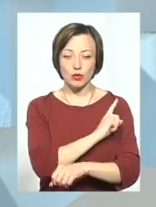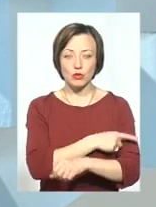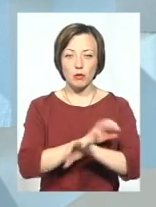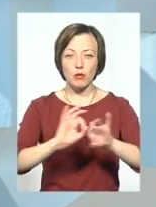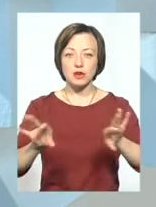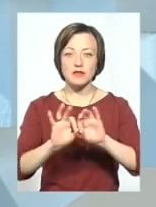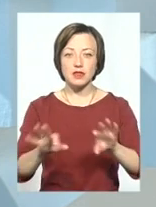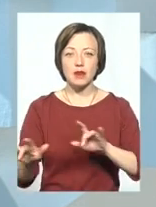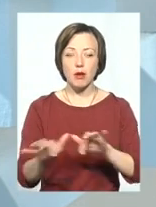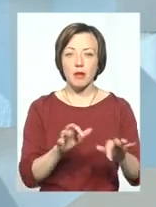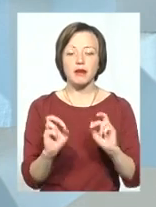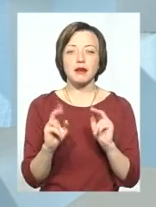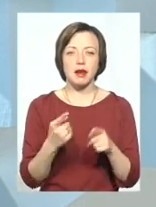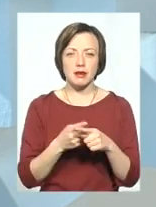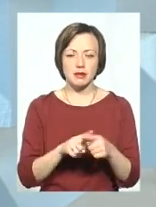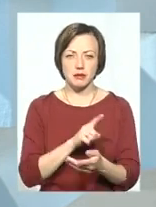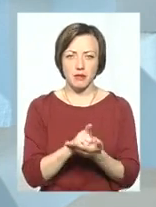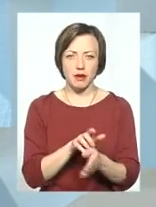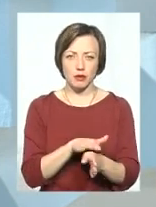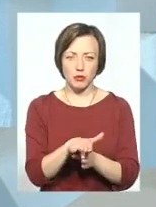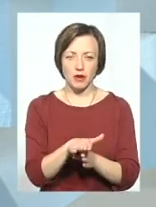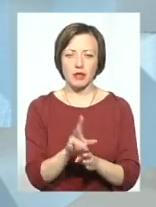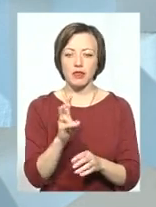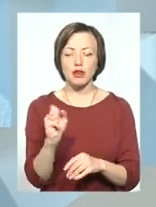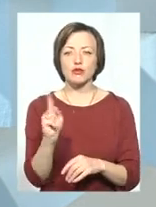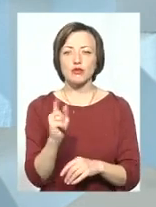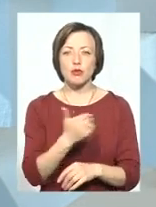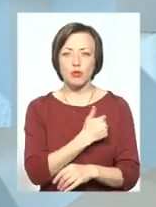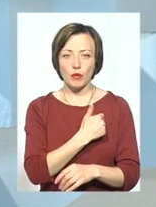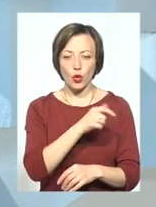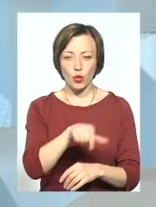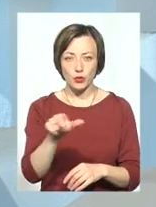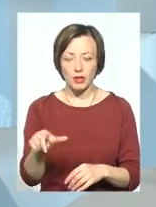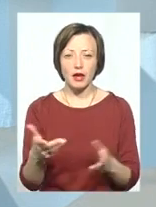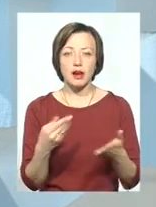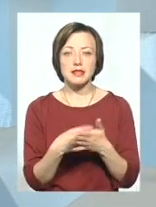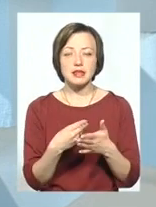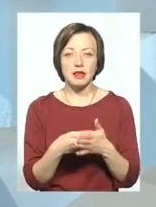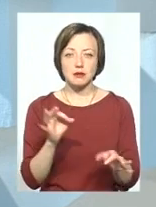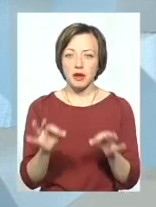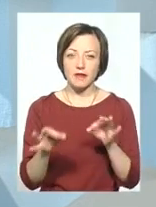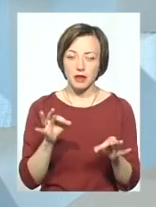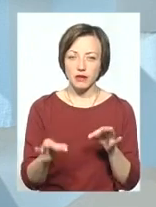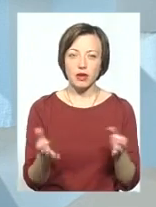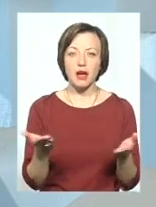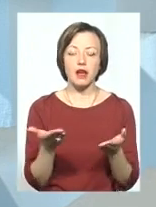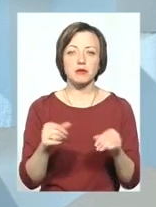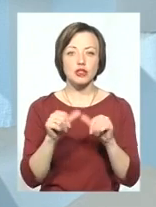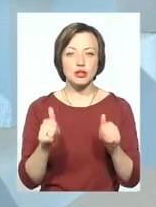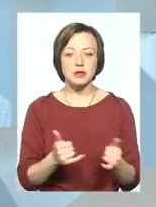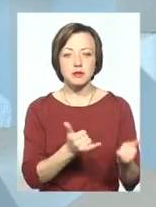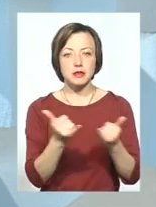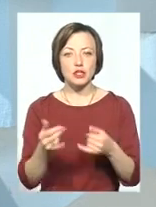просвітницьку компанію. Яким чином це має відбуватися? На що можуть претендувати люди, яка ціна є справедливою, яким чином